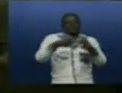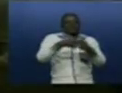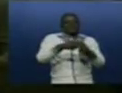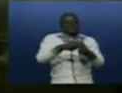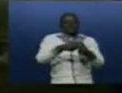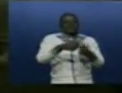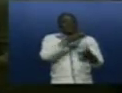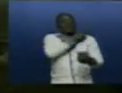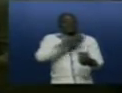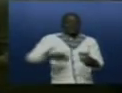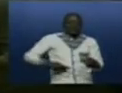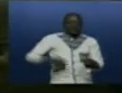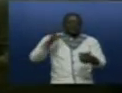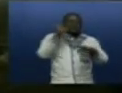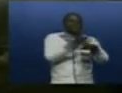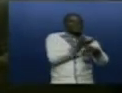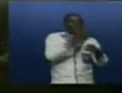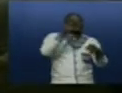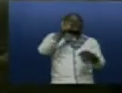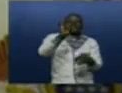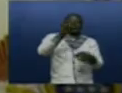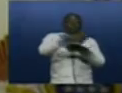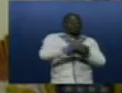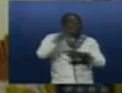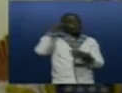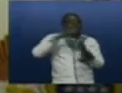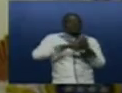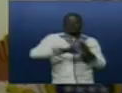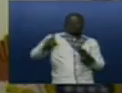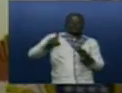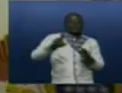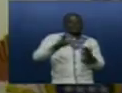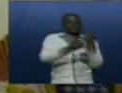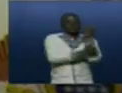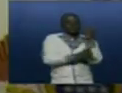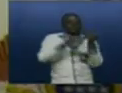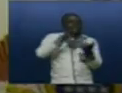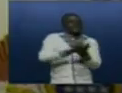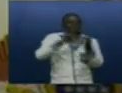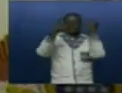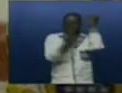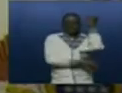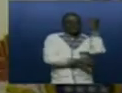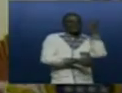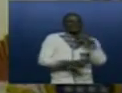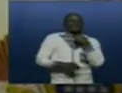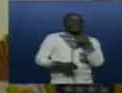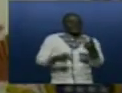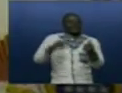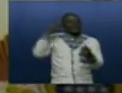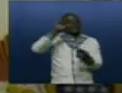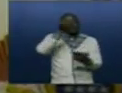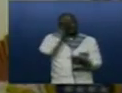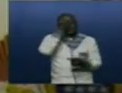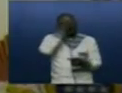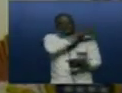cubains expulsés ont désormais 7 jours pour quitter le pays. Ce n'est pas une punition, s'est défendue la porte-parole du ministère de la diplomatie. Nous ne disons pas